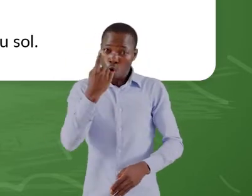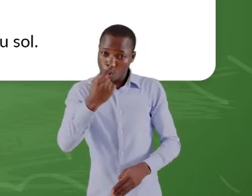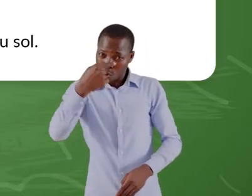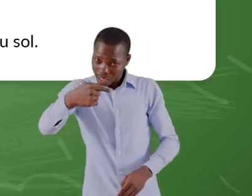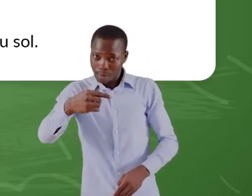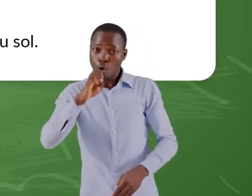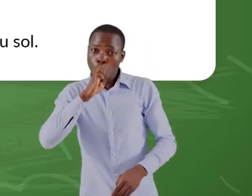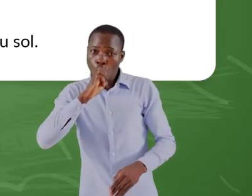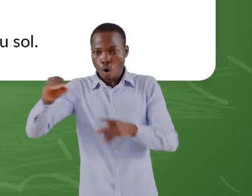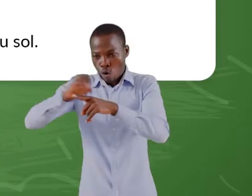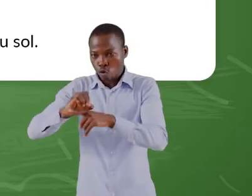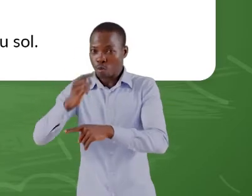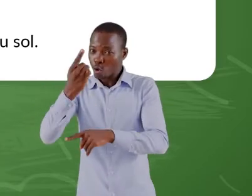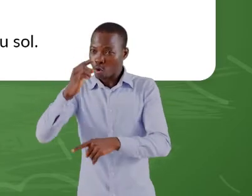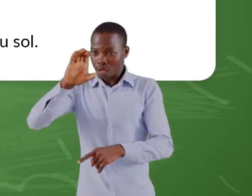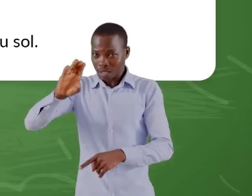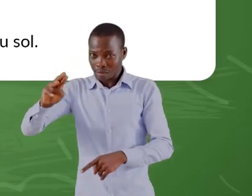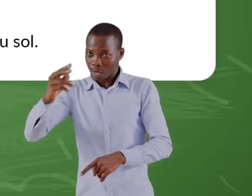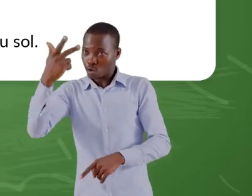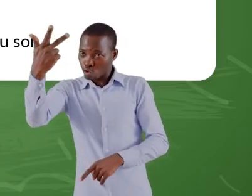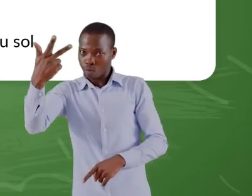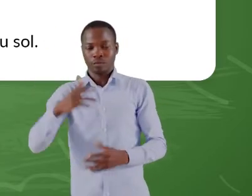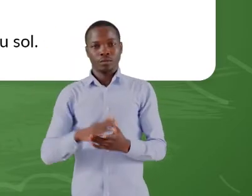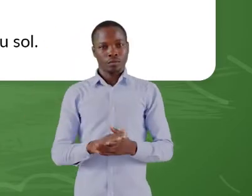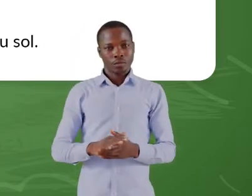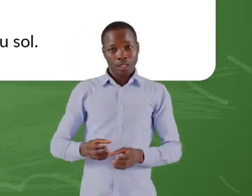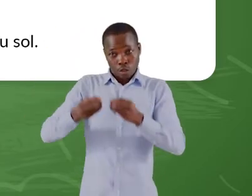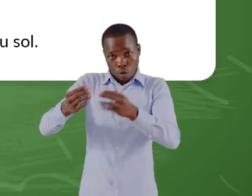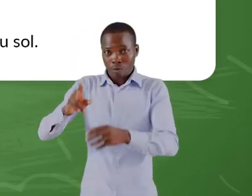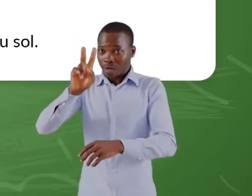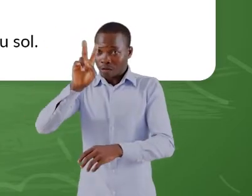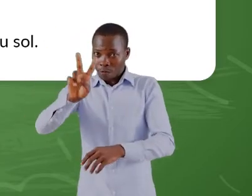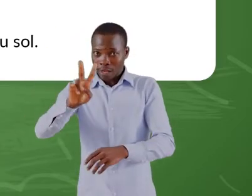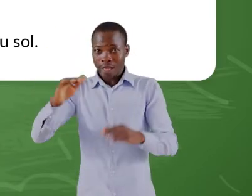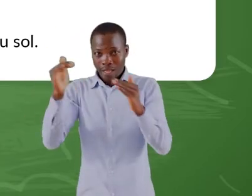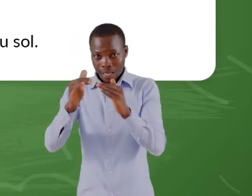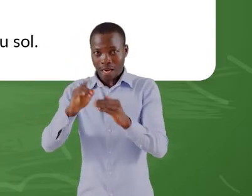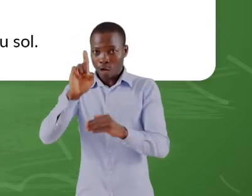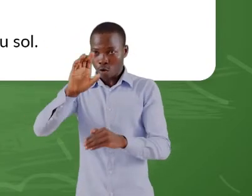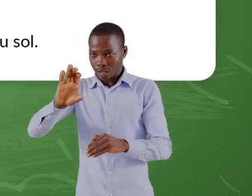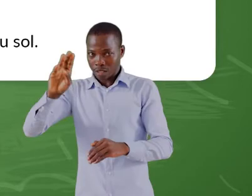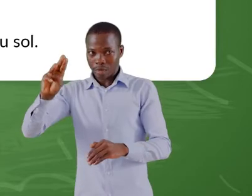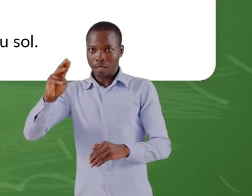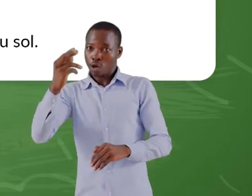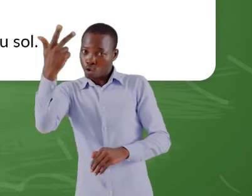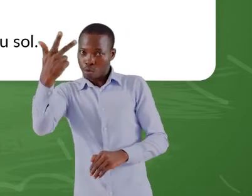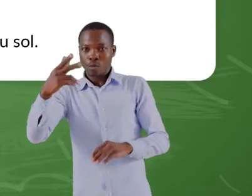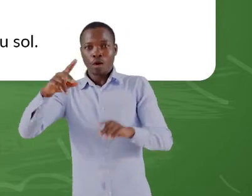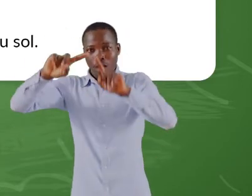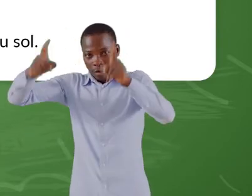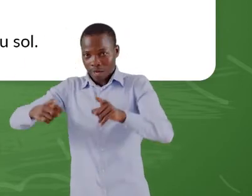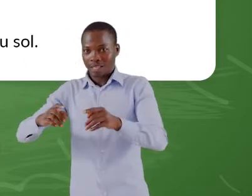gramme d'eau occupe 1 cm3, ce qui nous donne grand V égale à 1 cm3 fois, entre